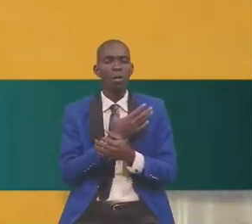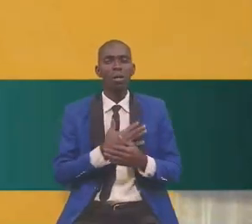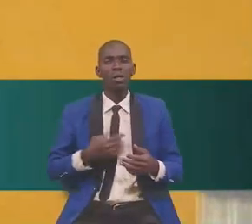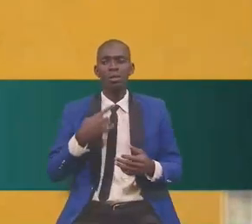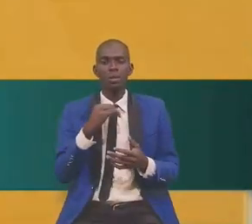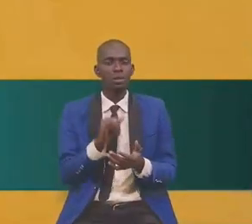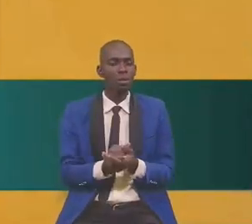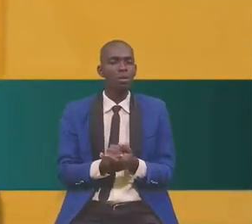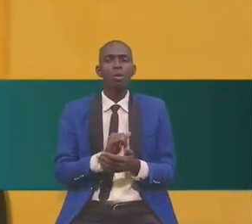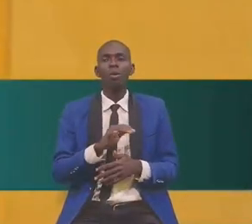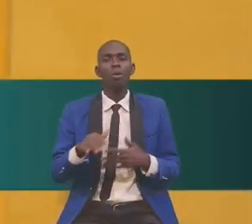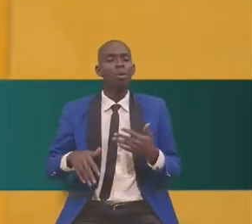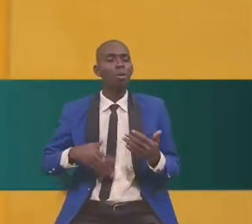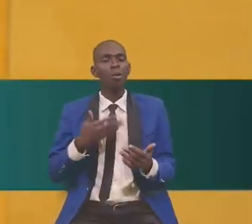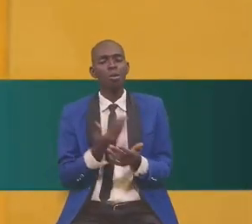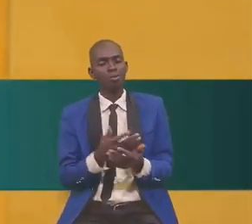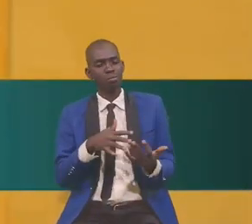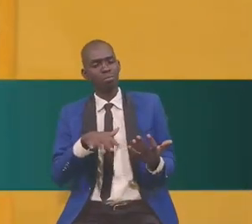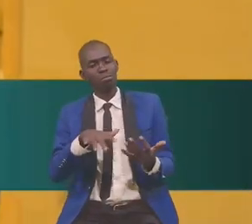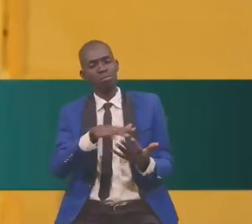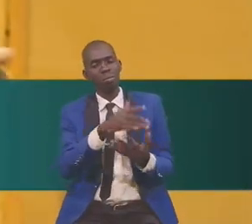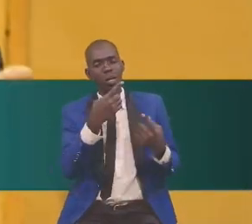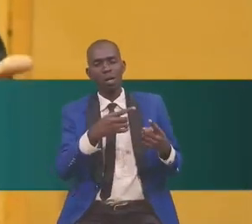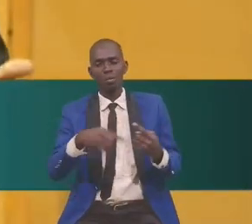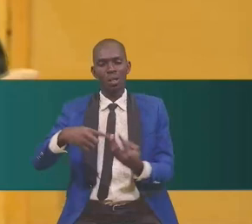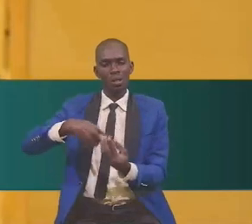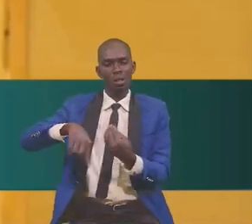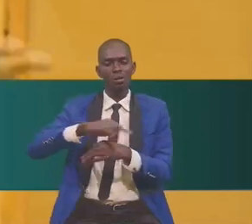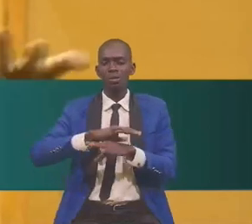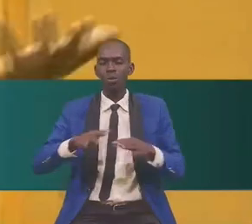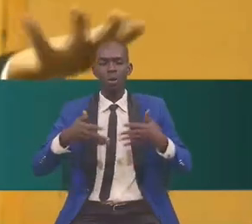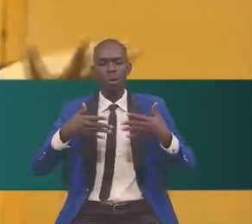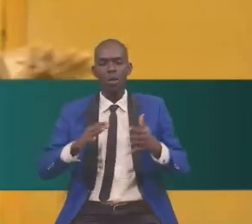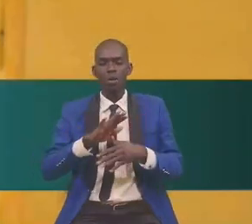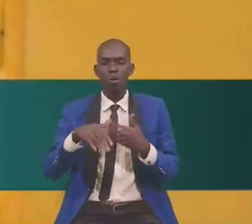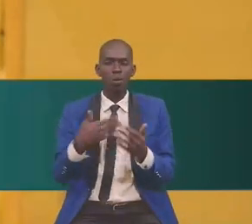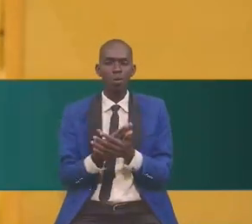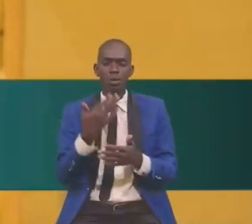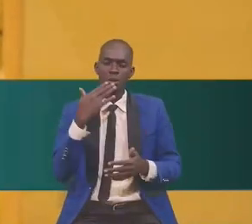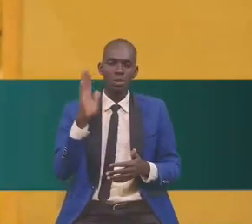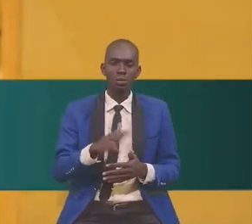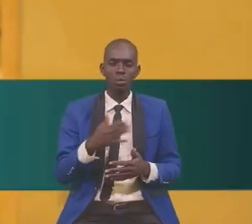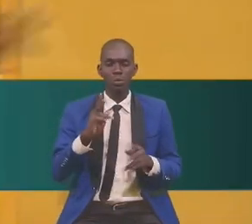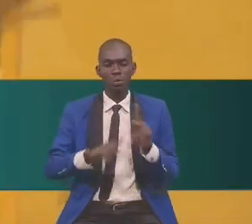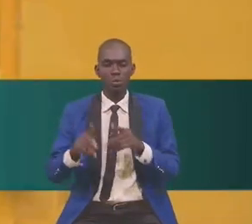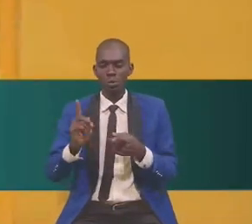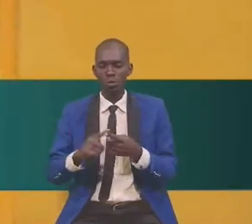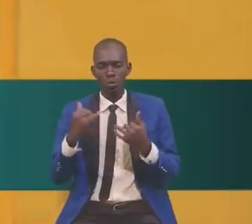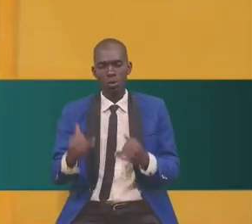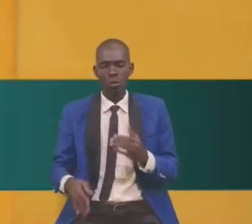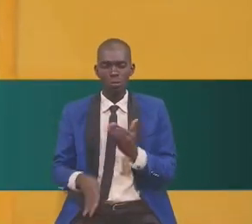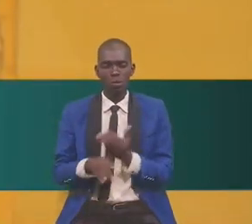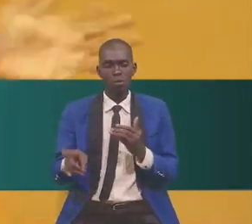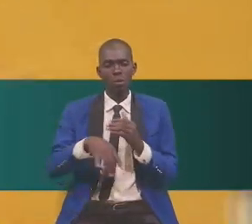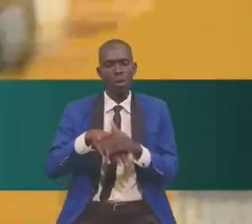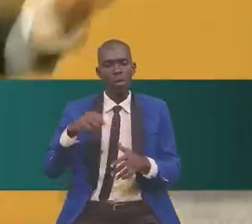Et il ne permet donc pas aux hommes méchants qui avancent, prendre la plateforme, prendre le contrôle, et